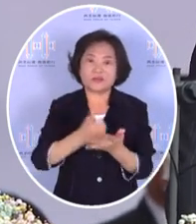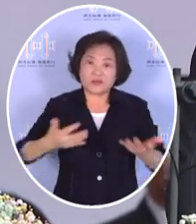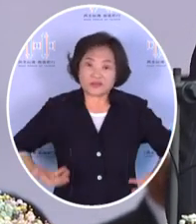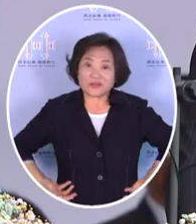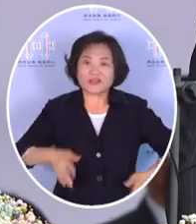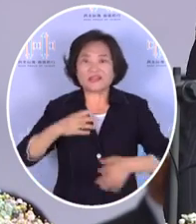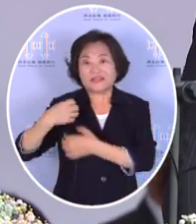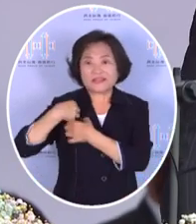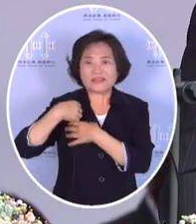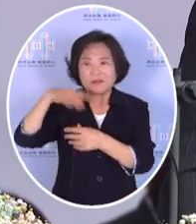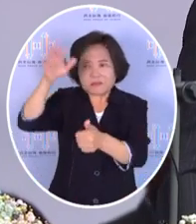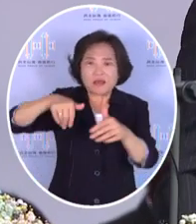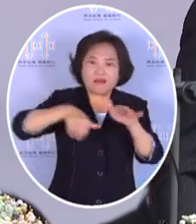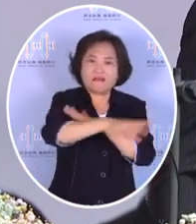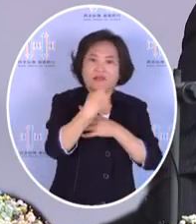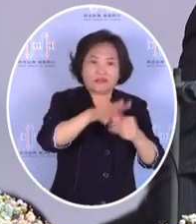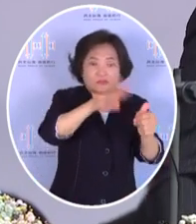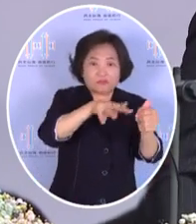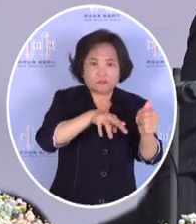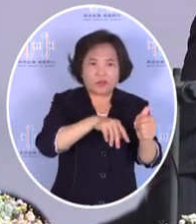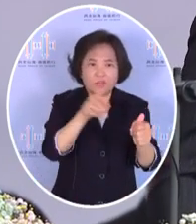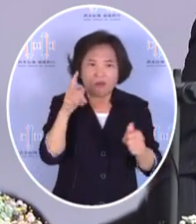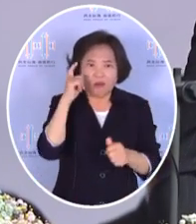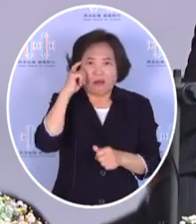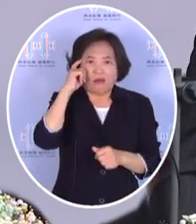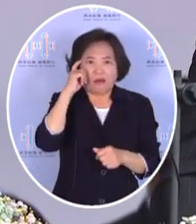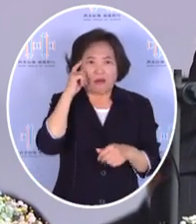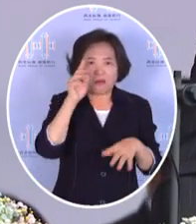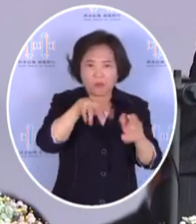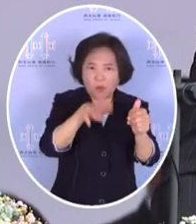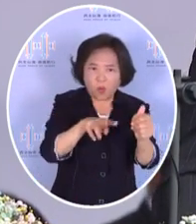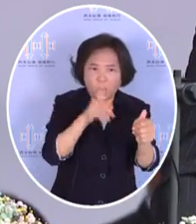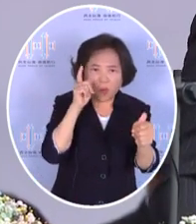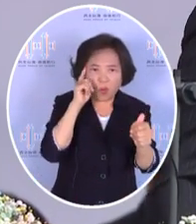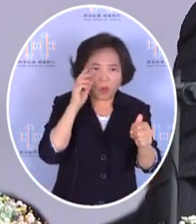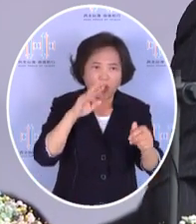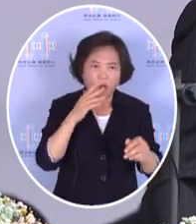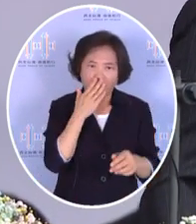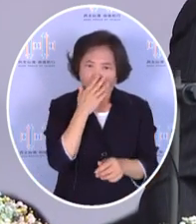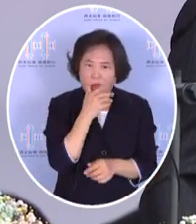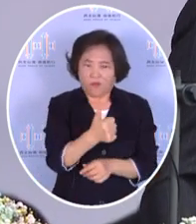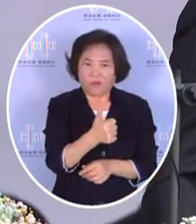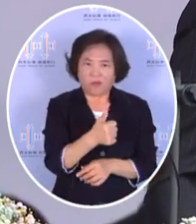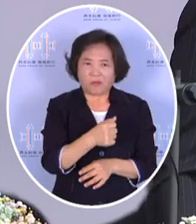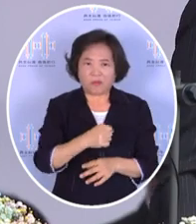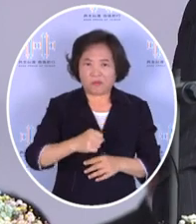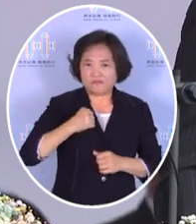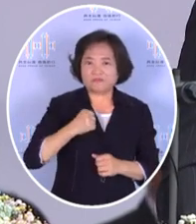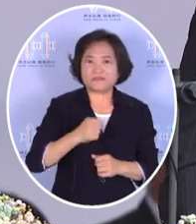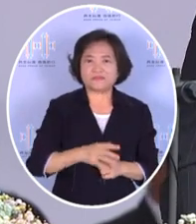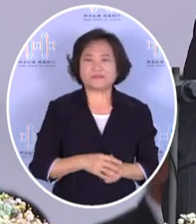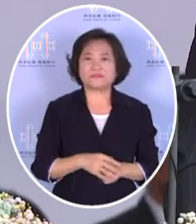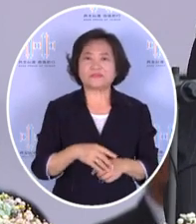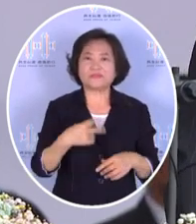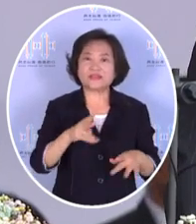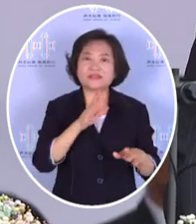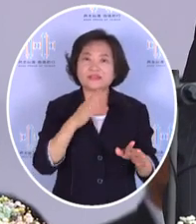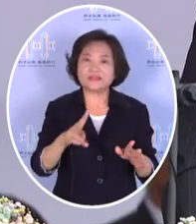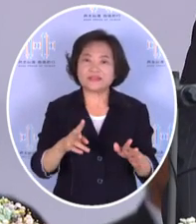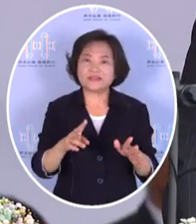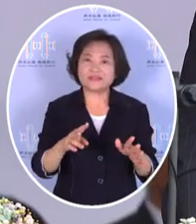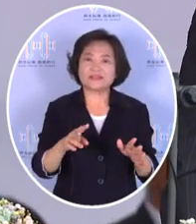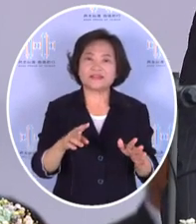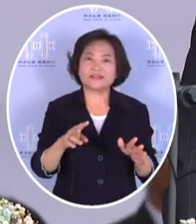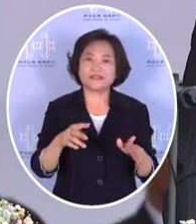备军人都觉得教招变得更加的矜持了。而在长后一体的原则